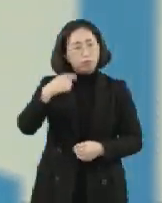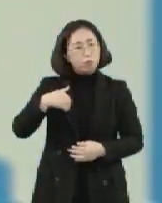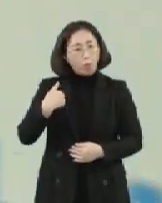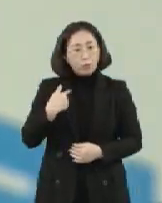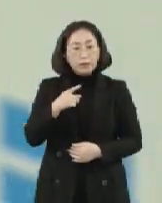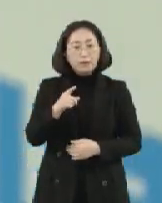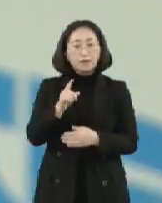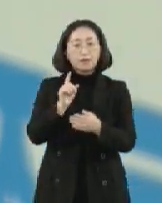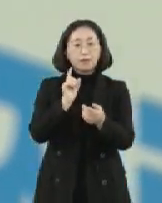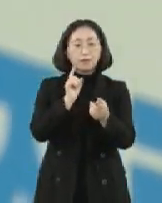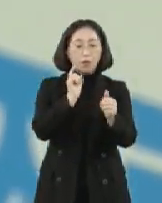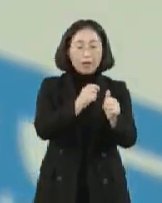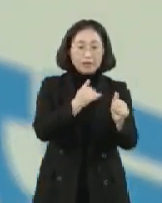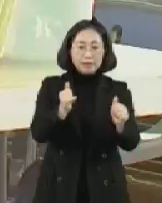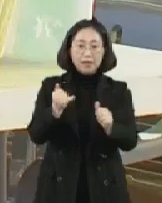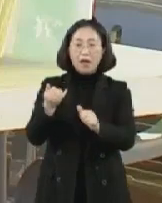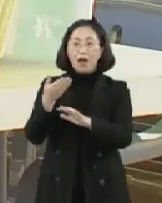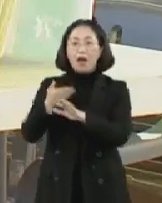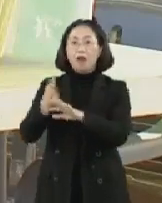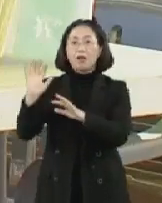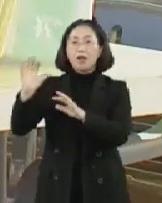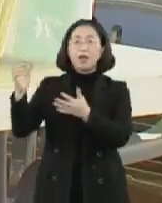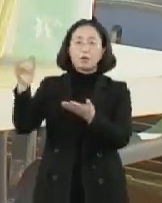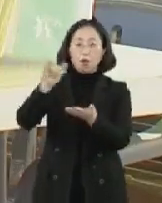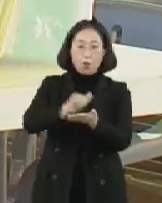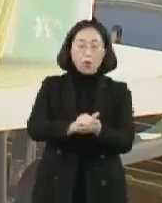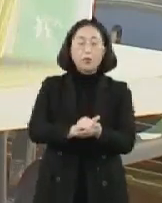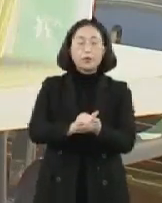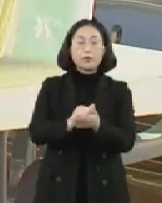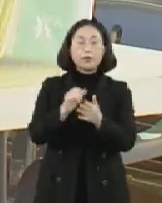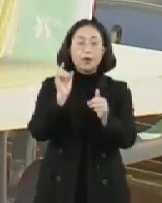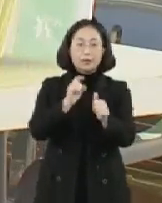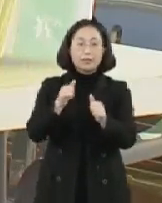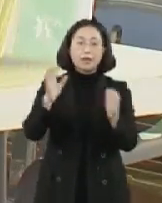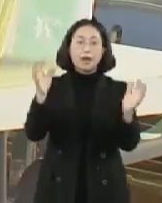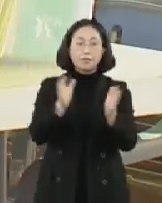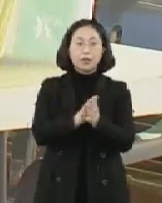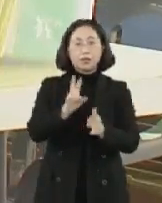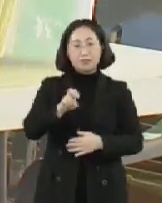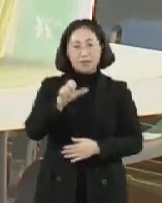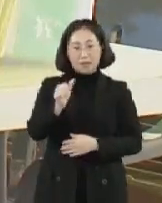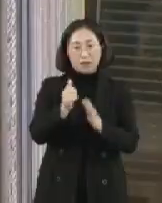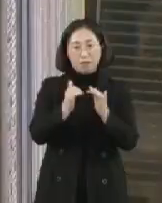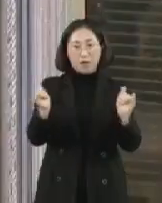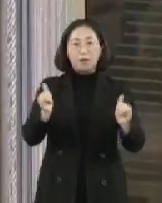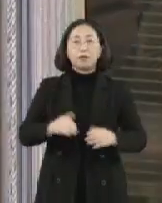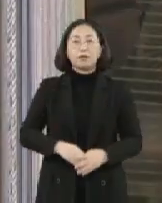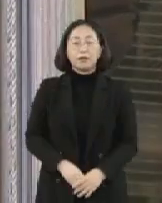확진자와 해외 입국자 등을 포함해 25명이 확진 판정을 받았습니다.